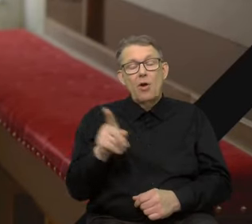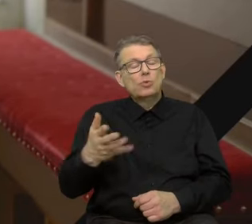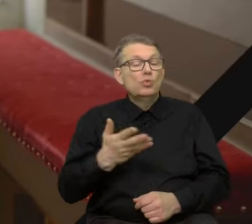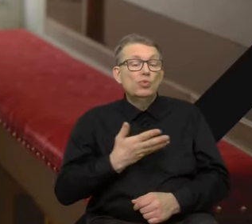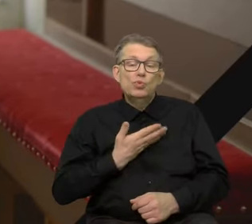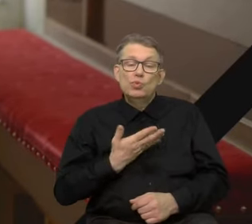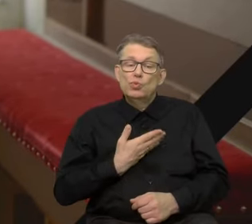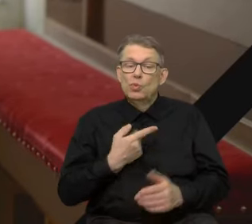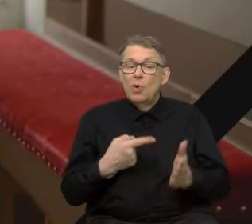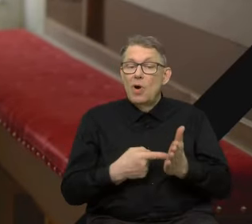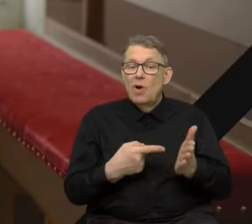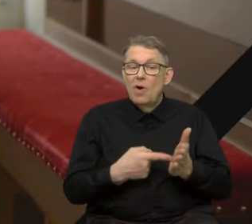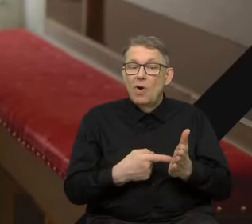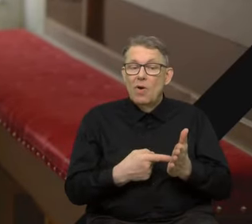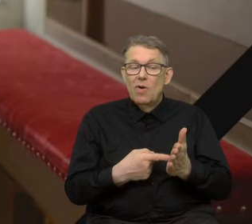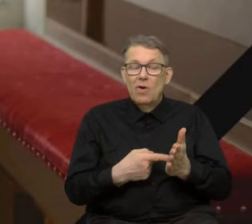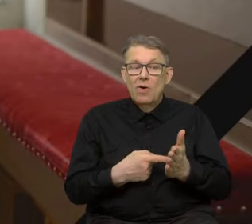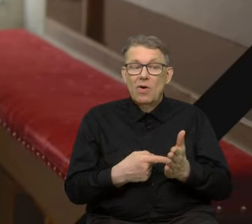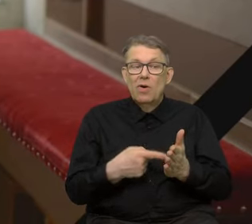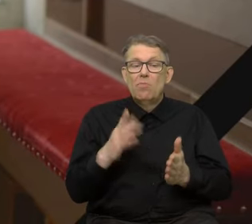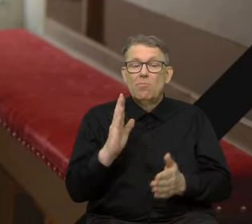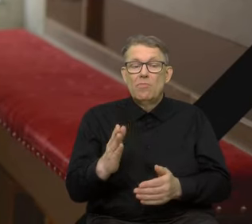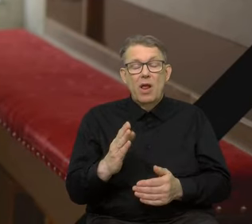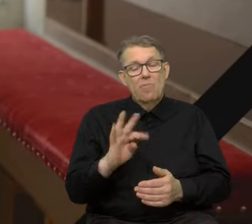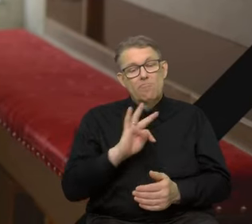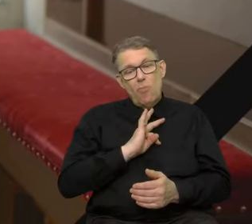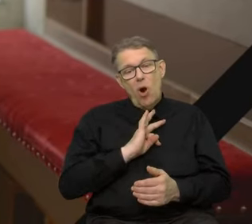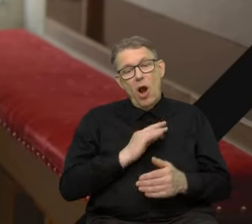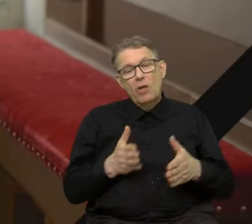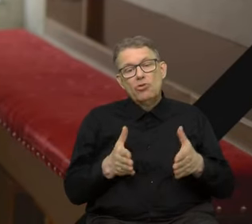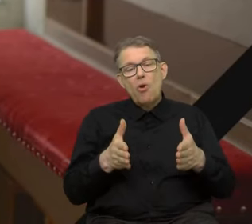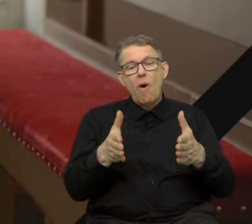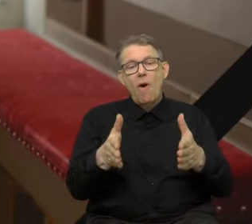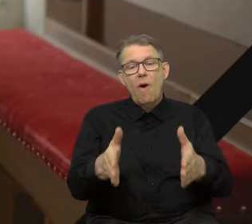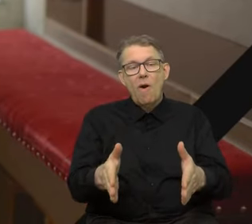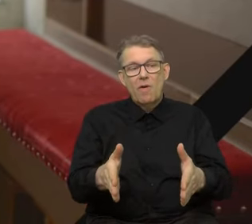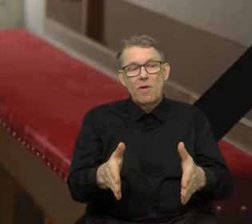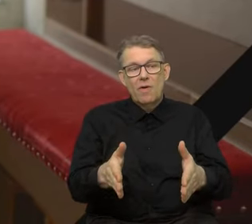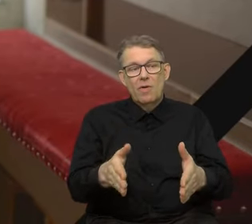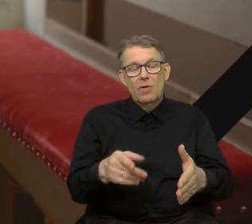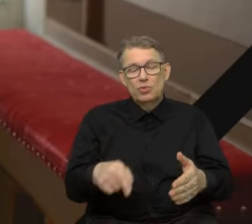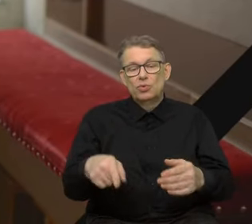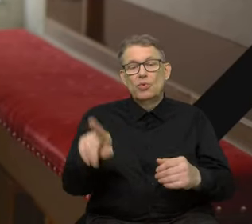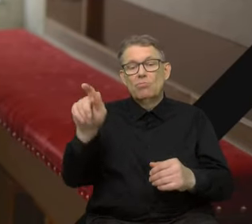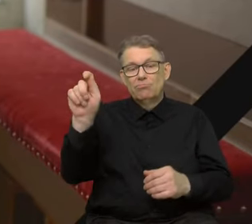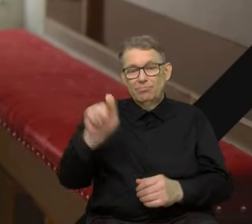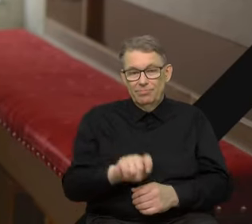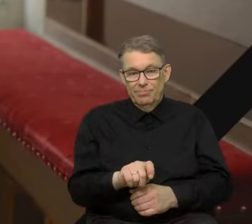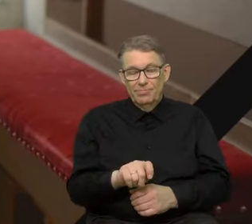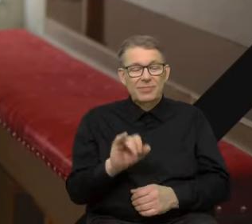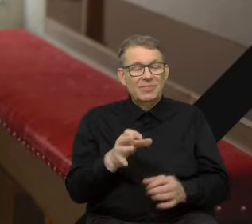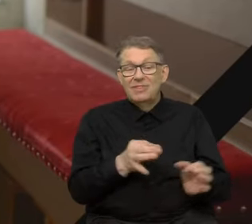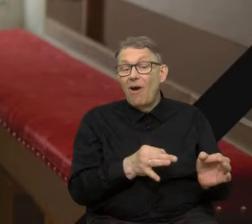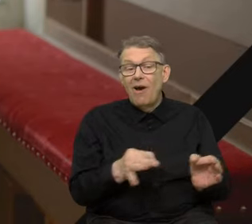wyczucie, że to będzie moja droga. Przysłał mnie tu. I tak od